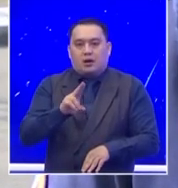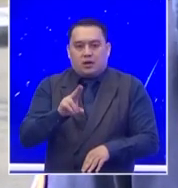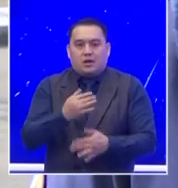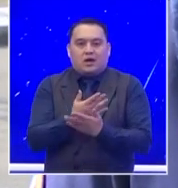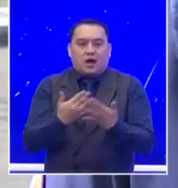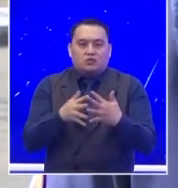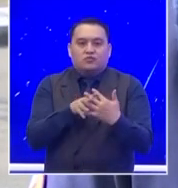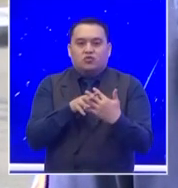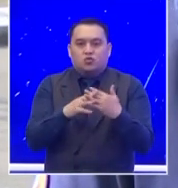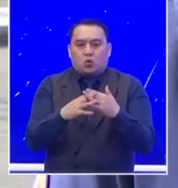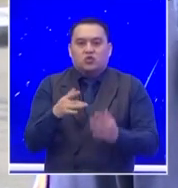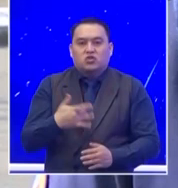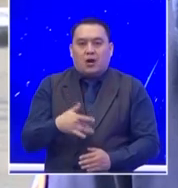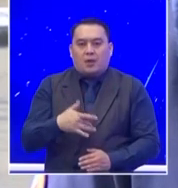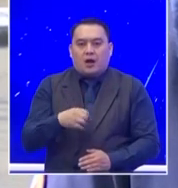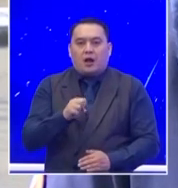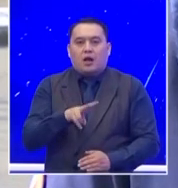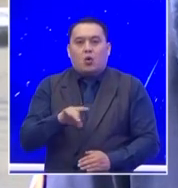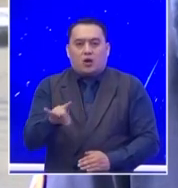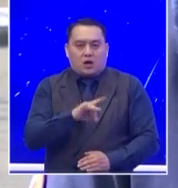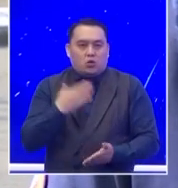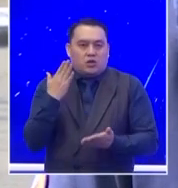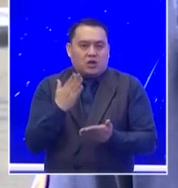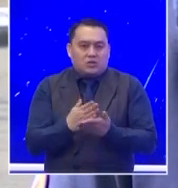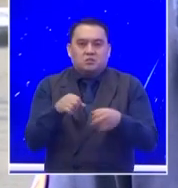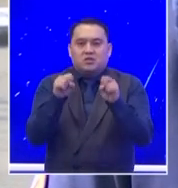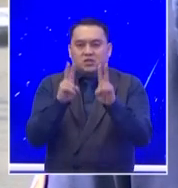еще ряд сел в Илийском, Жамбылском и Алакольском районе. Мы